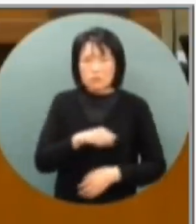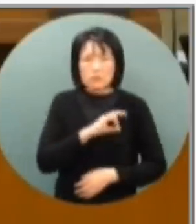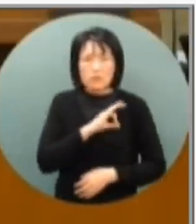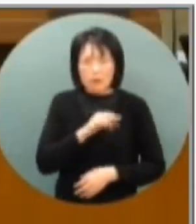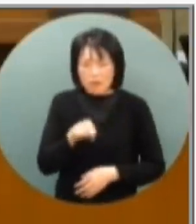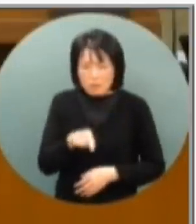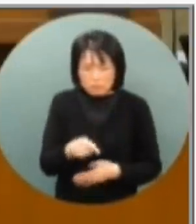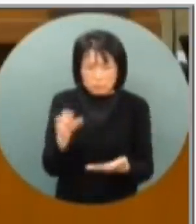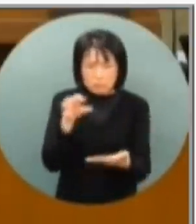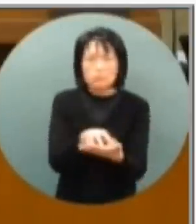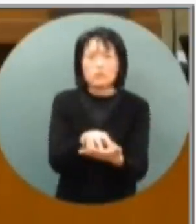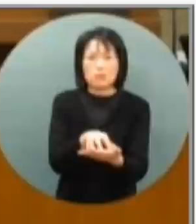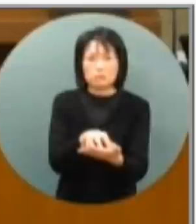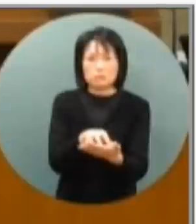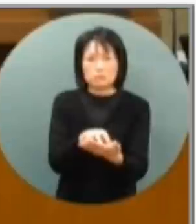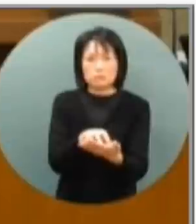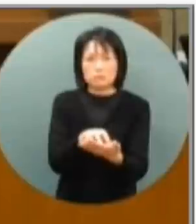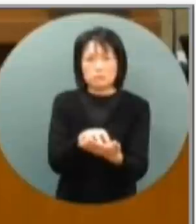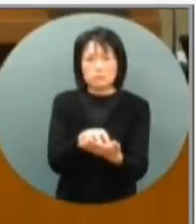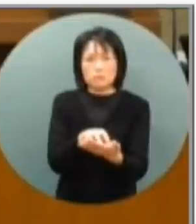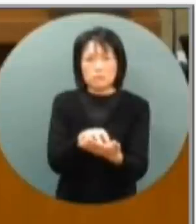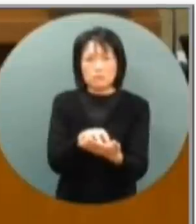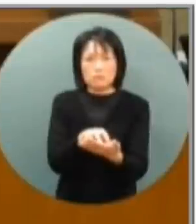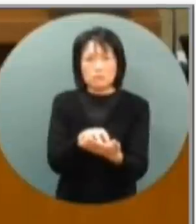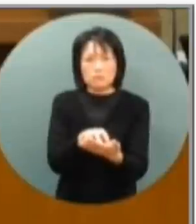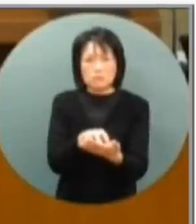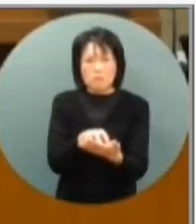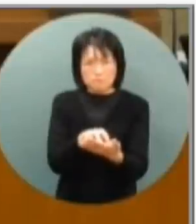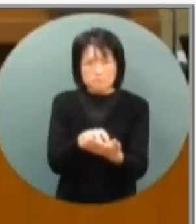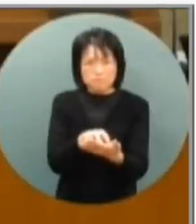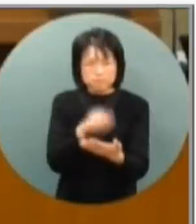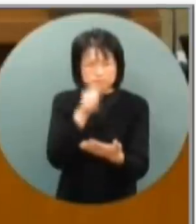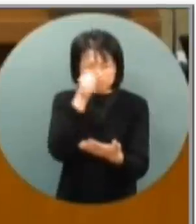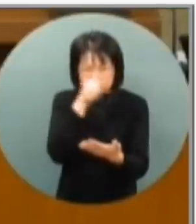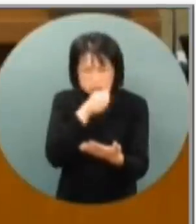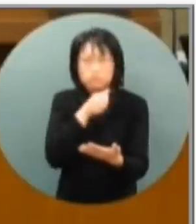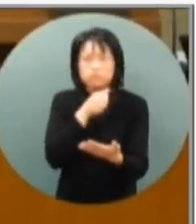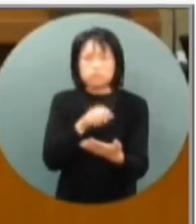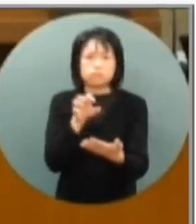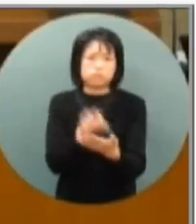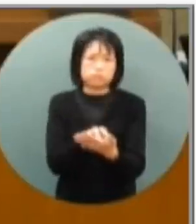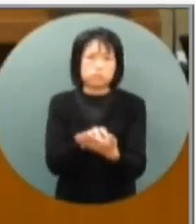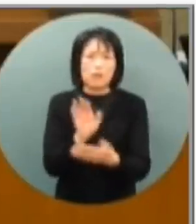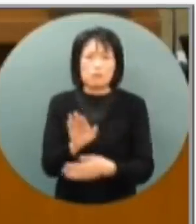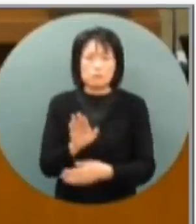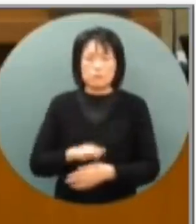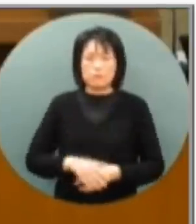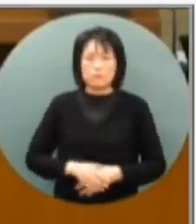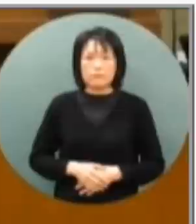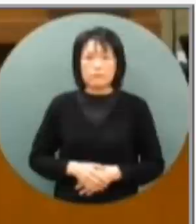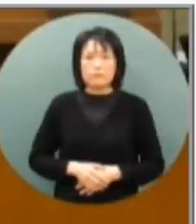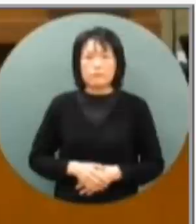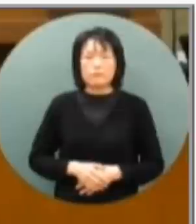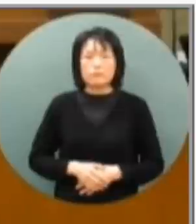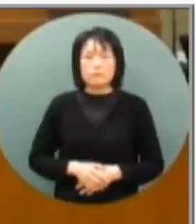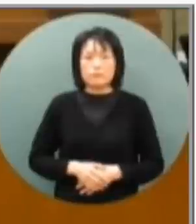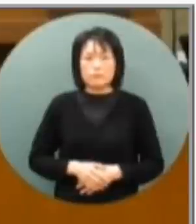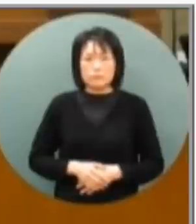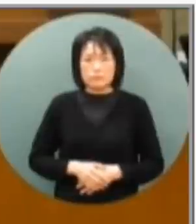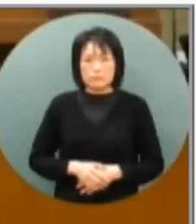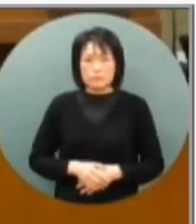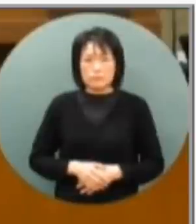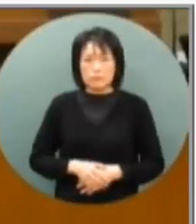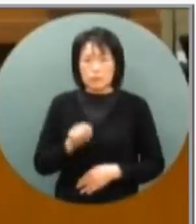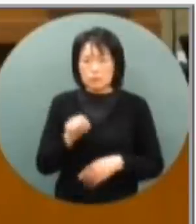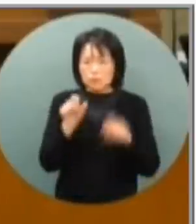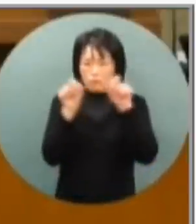出していくという、そういう手の込んだこともしたりし始めています。でこれについ